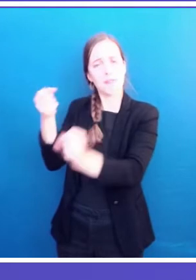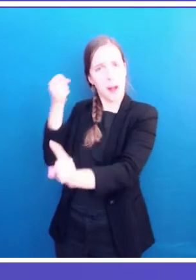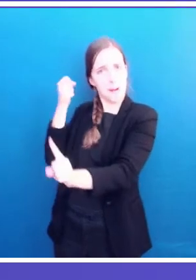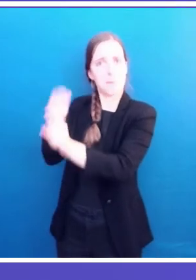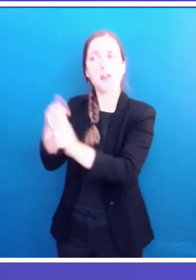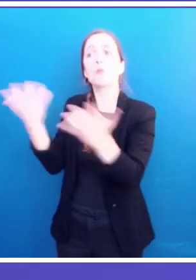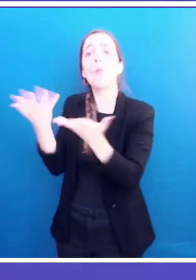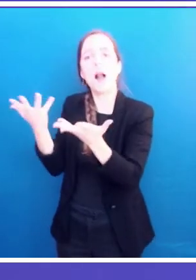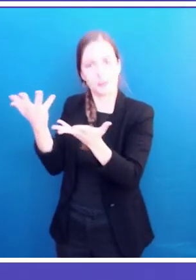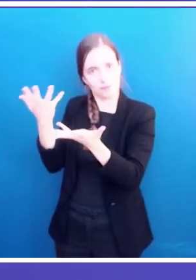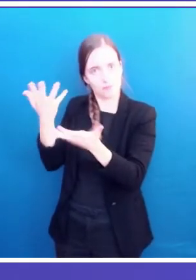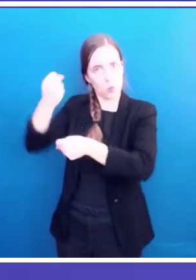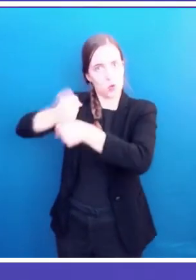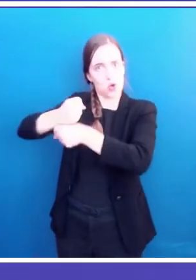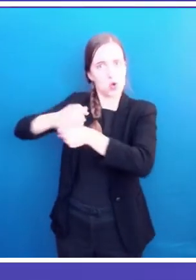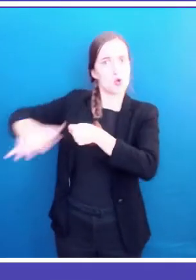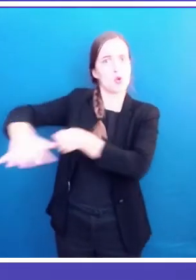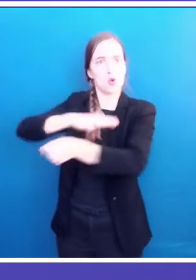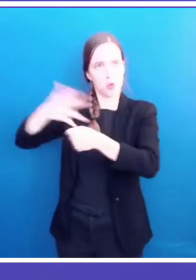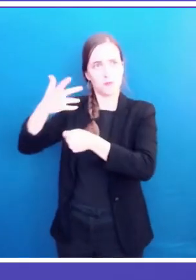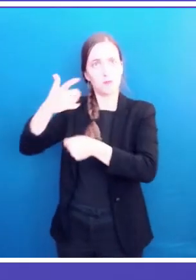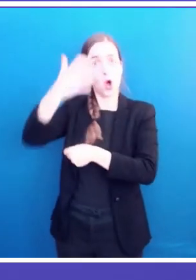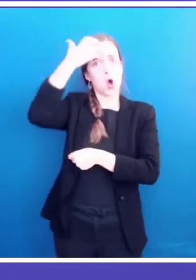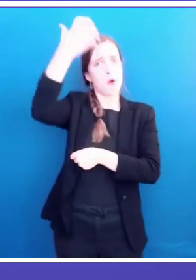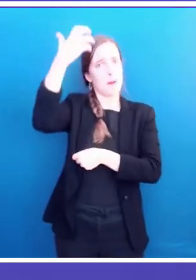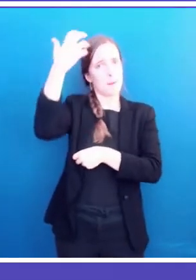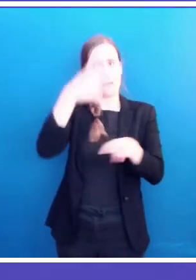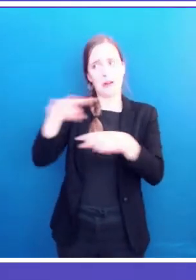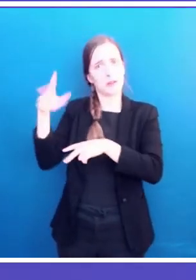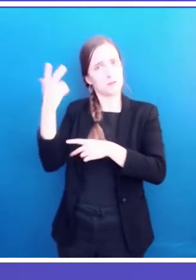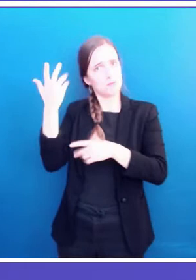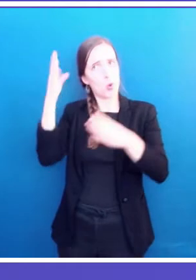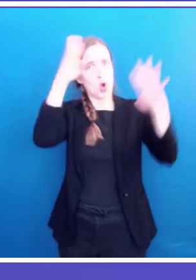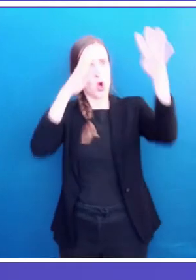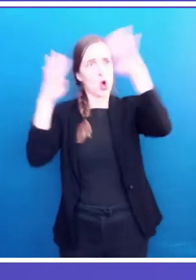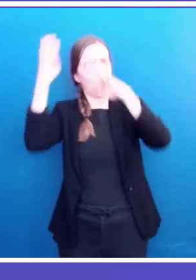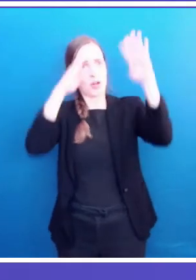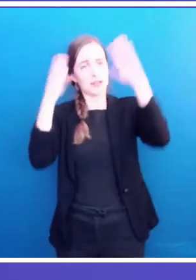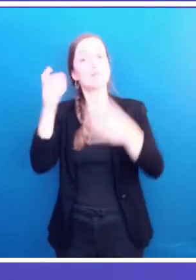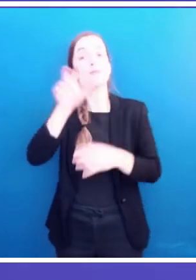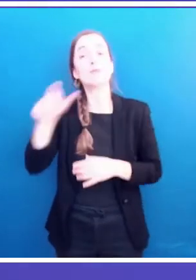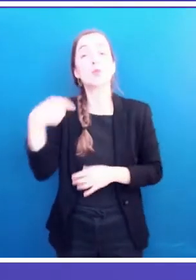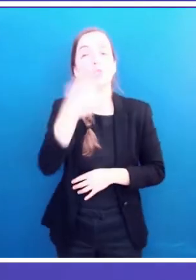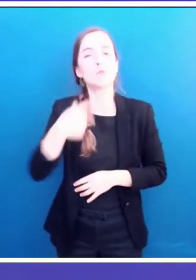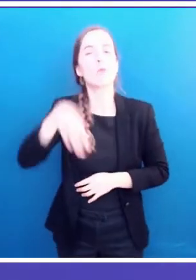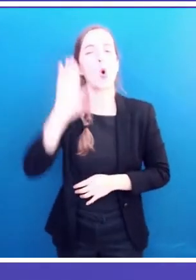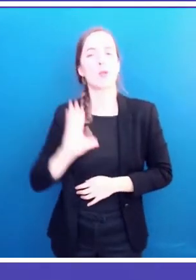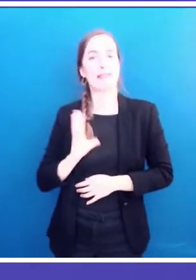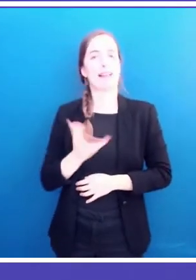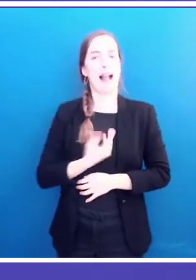تأثروا أكثر من غيرهم. نحن في مجلس المدينة لقد لاحظنا حالات